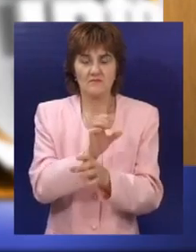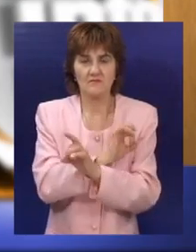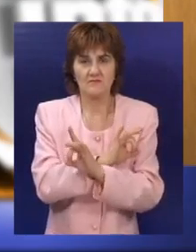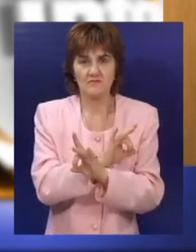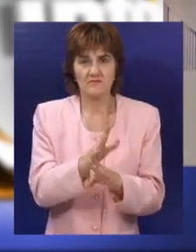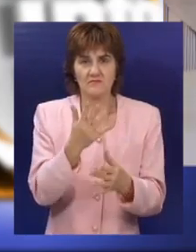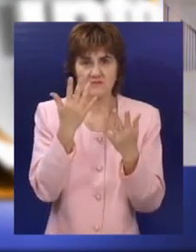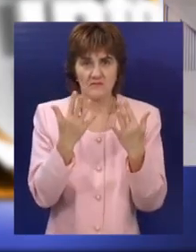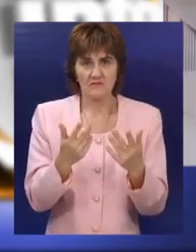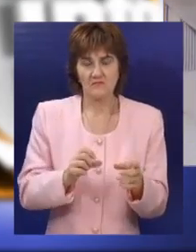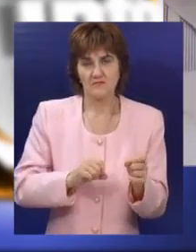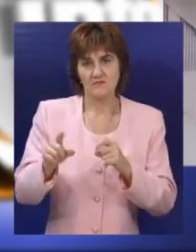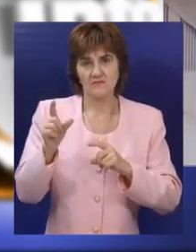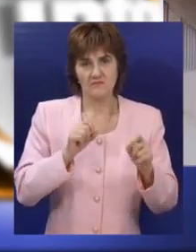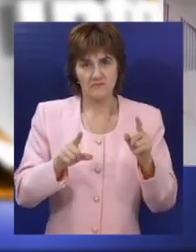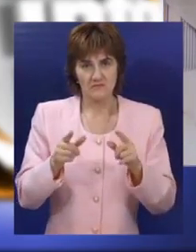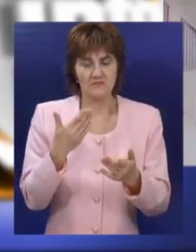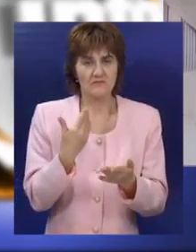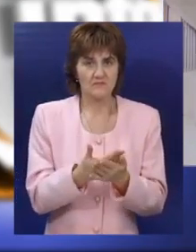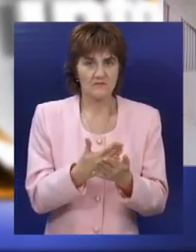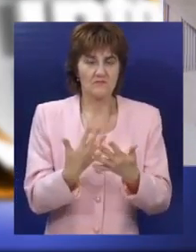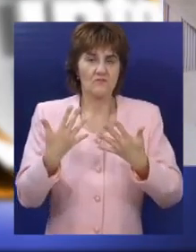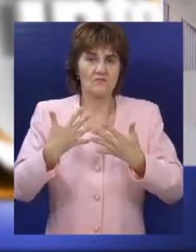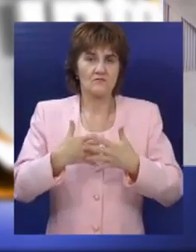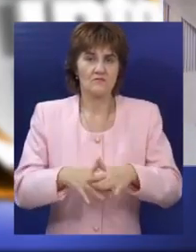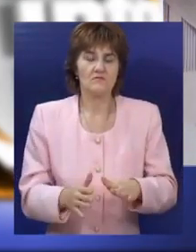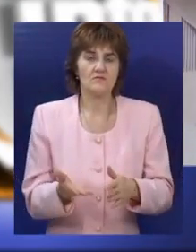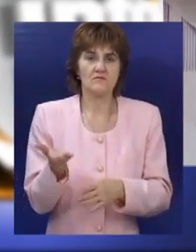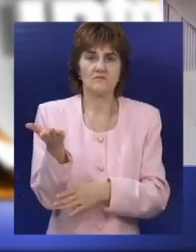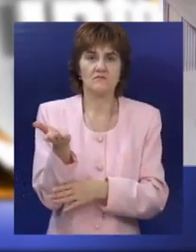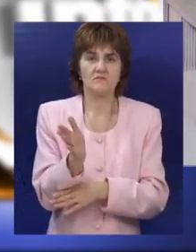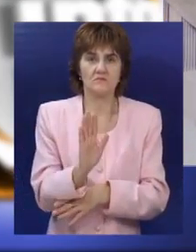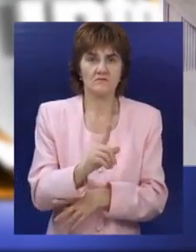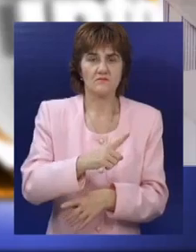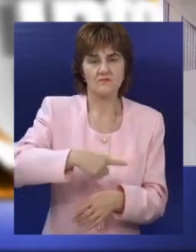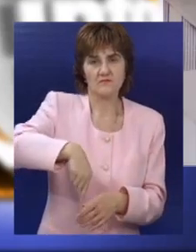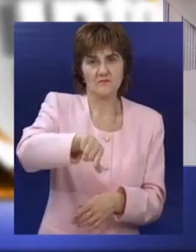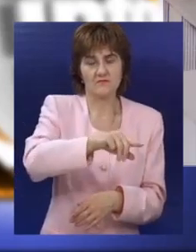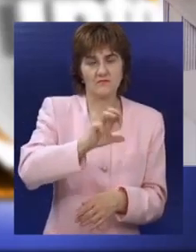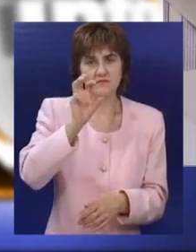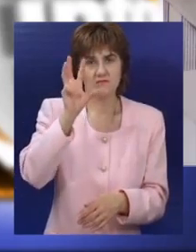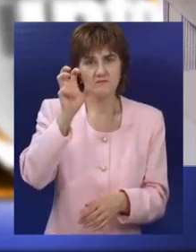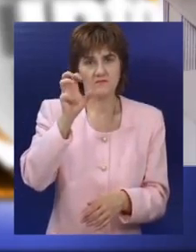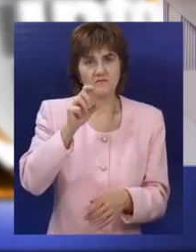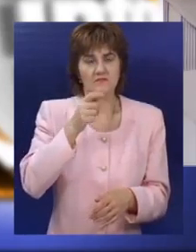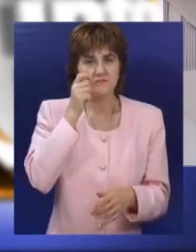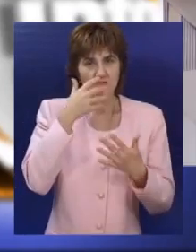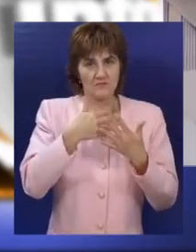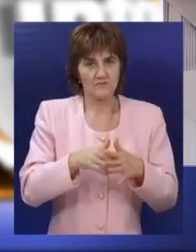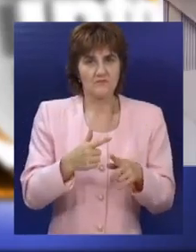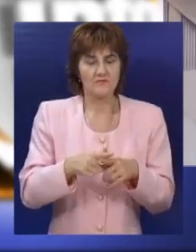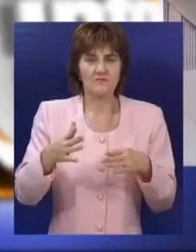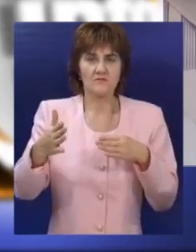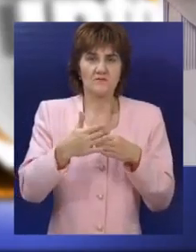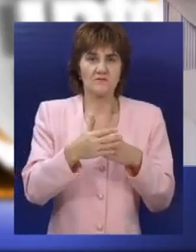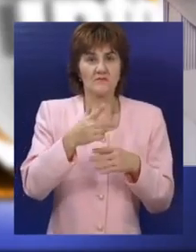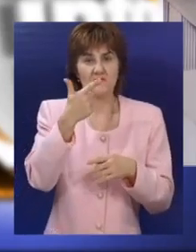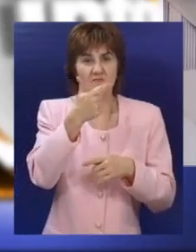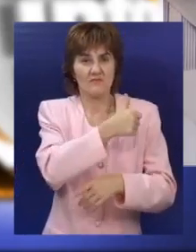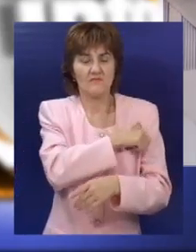Ove godine uslov je bio oštri. Automatski stečaj je predložen za 417 preduzeća pošto su bila u blokadi duže